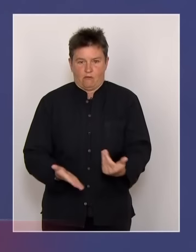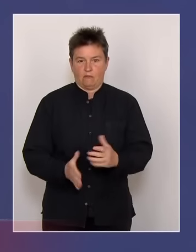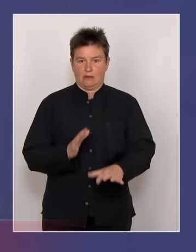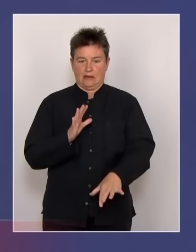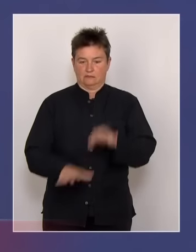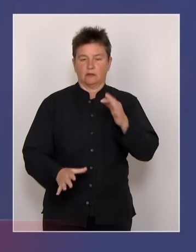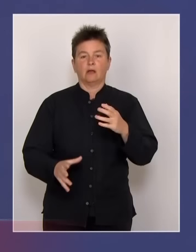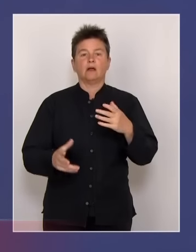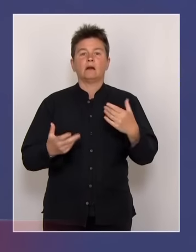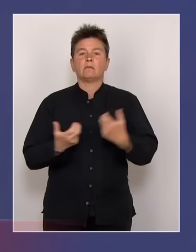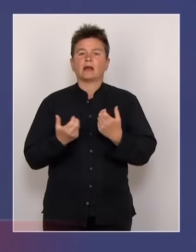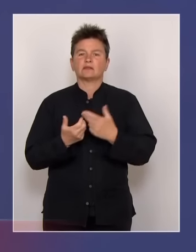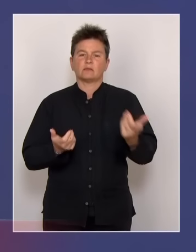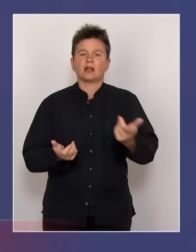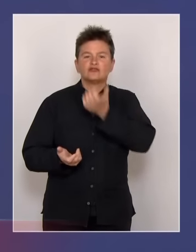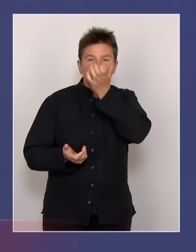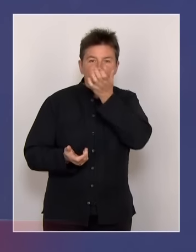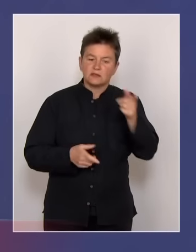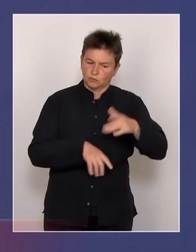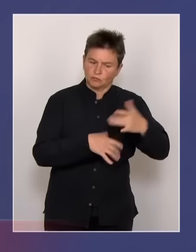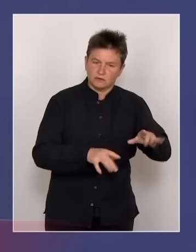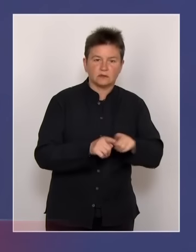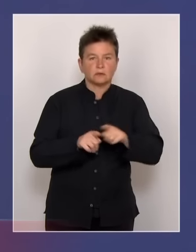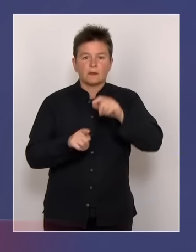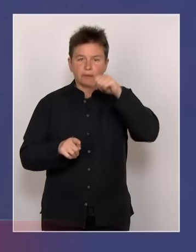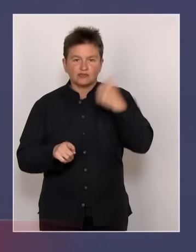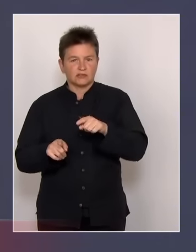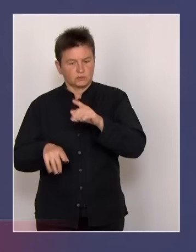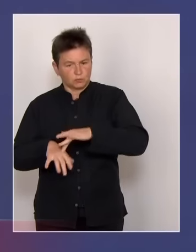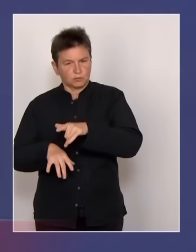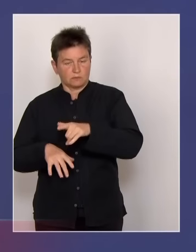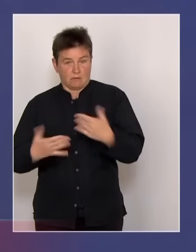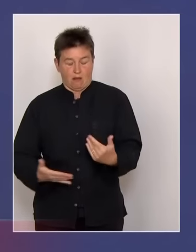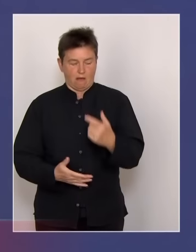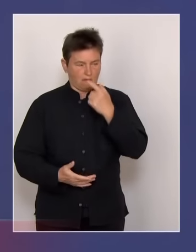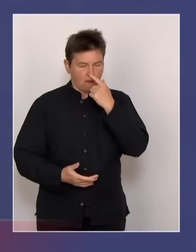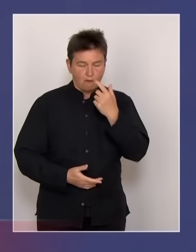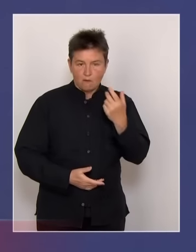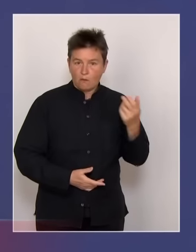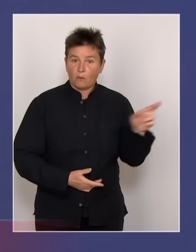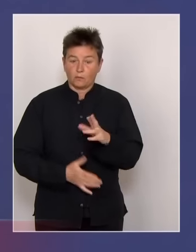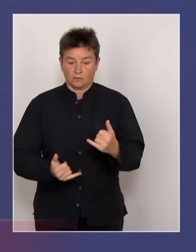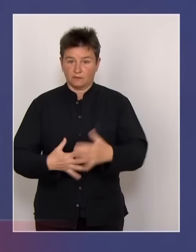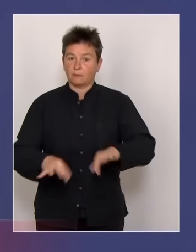nos amis tchèques l'ont vécu comme nos amis belges et l'ont dénoncé mais nous avons aujourd'hui un retour sur notre sol